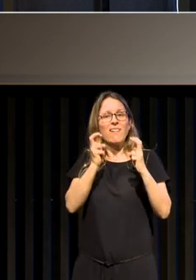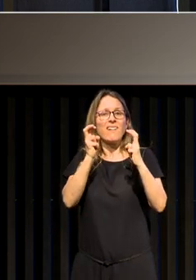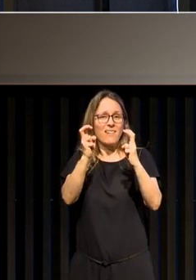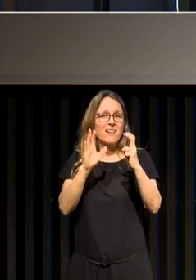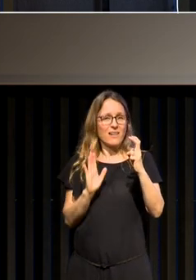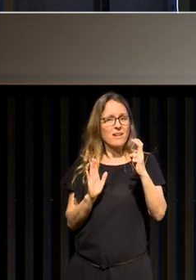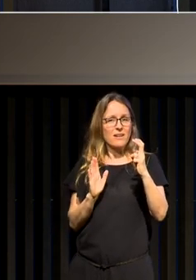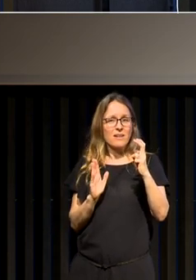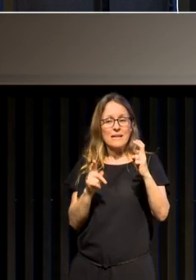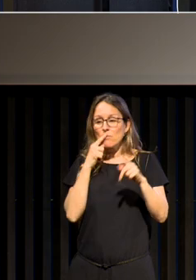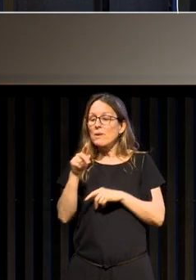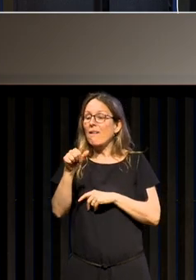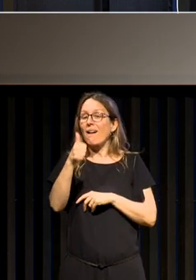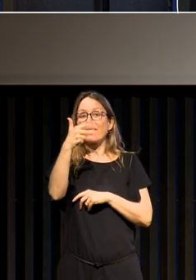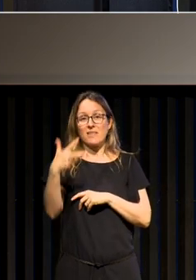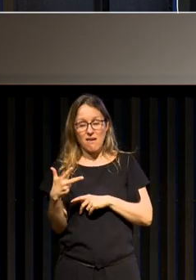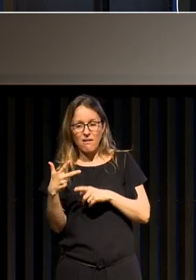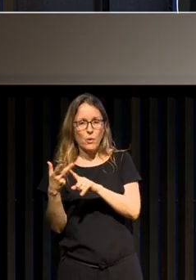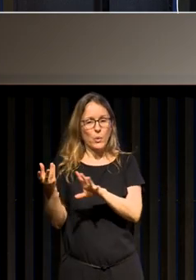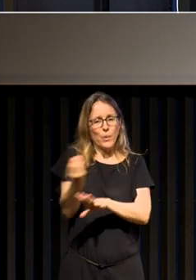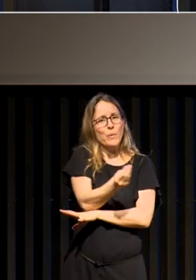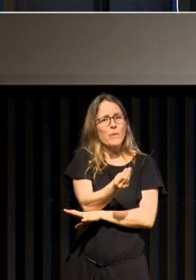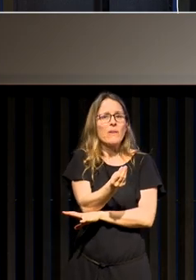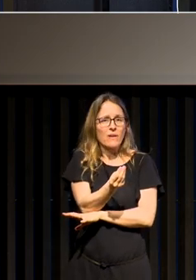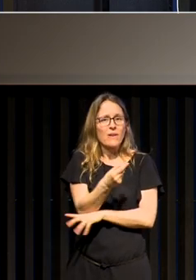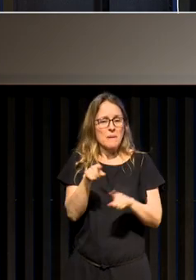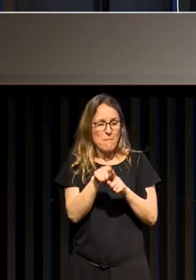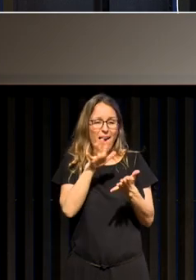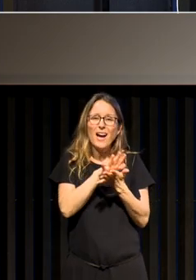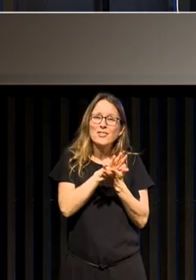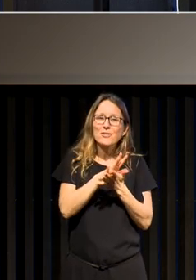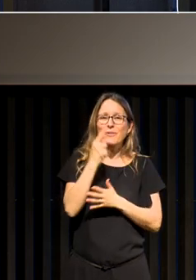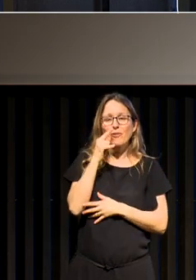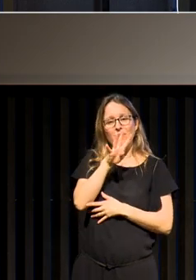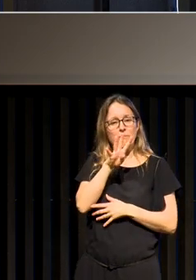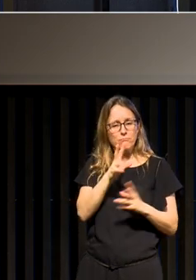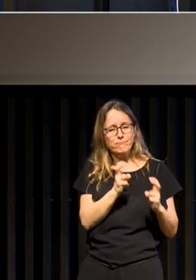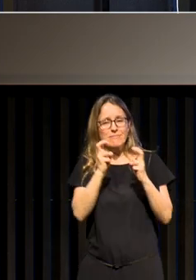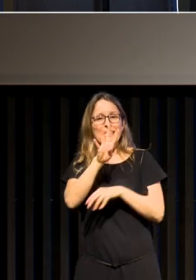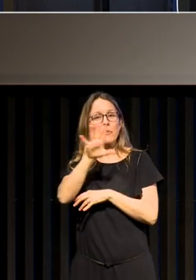l'élargissement du recours au tiers donneur, ainsi que cet âge repoussé à 45 ans,